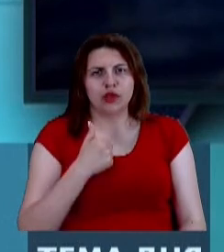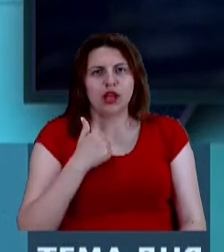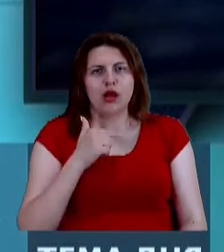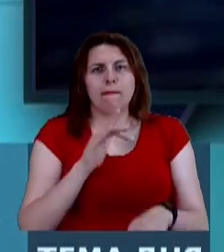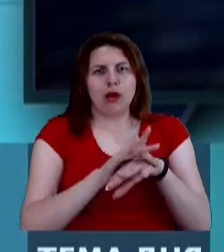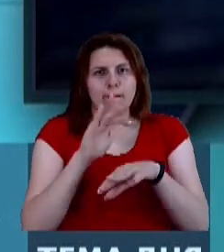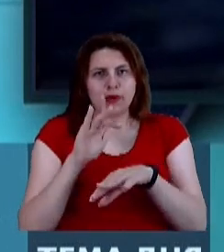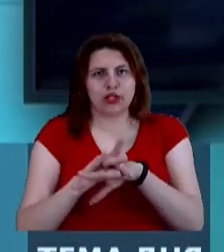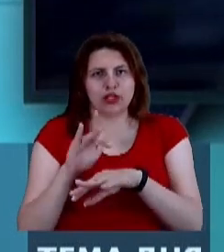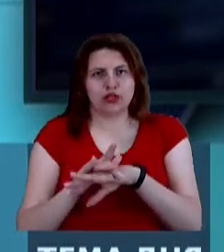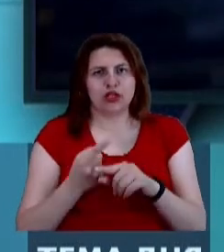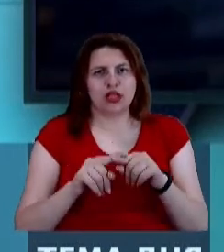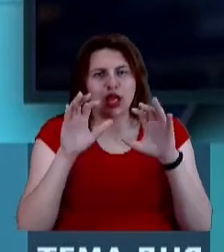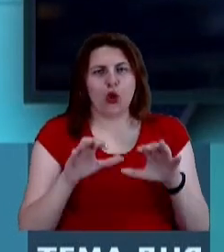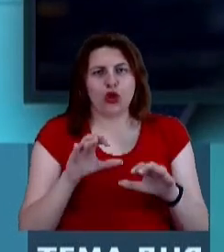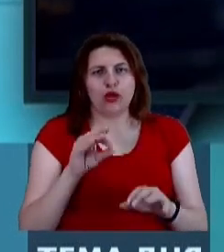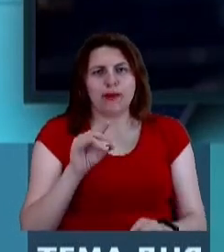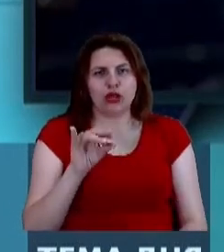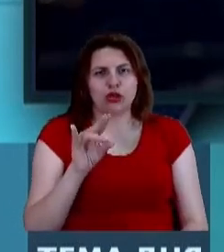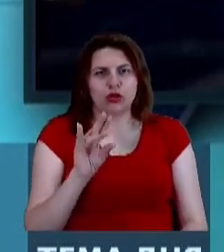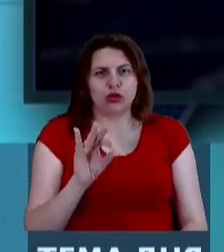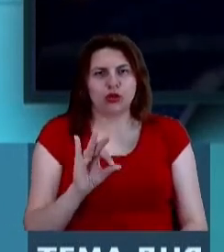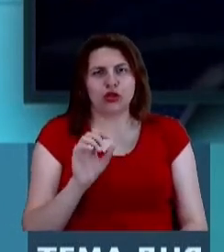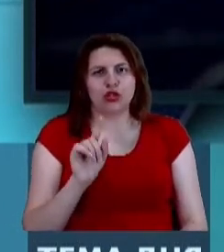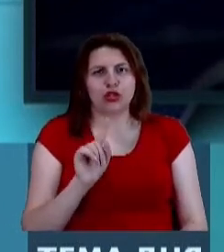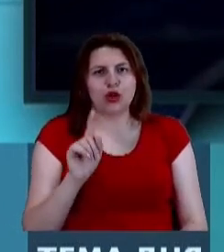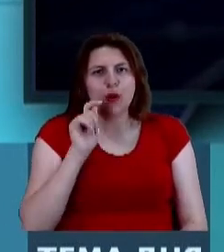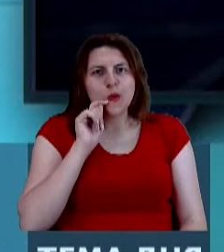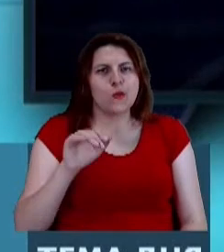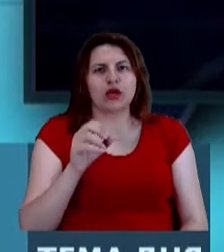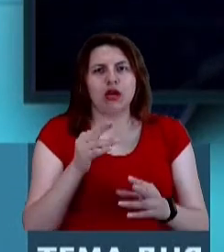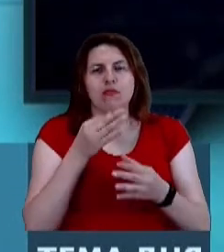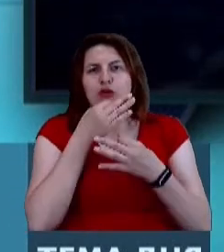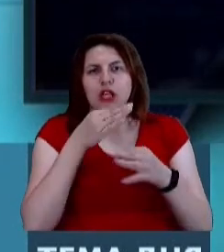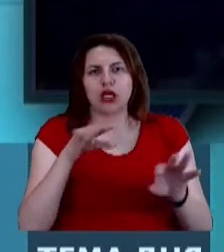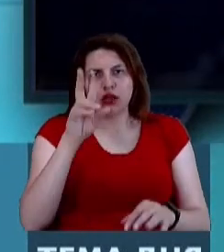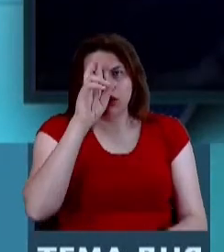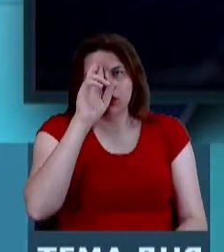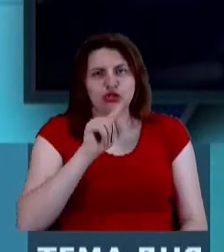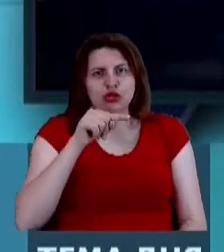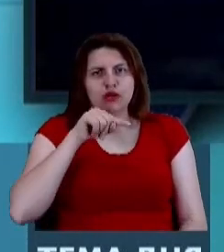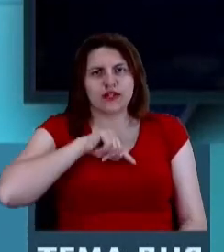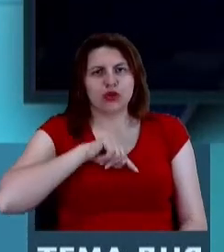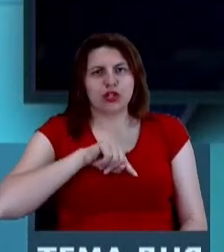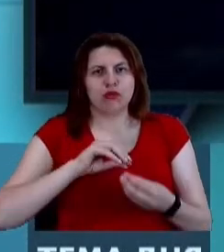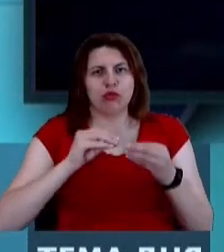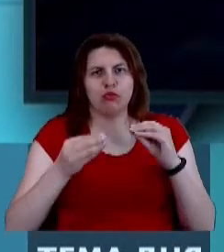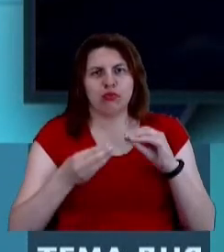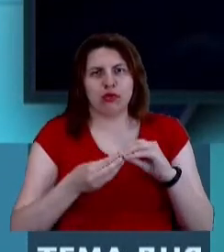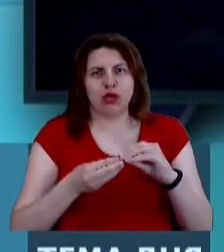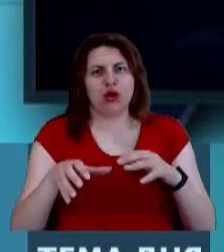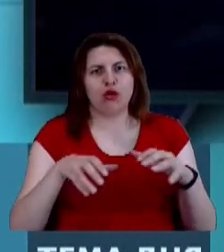абсолютно закономірно, що Україна, як будь-яка держава, яка має серйозні внутрішні проблеми, як та ж